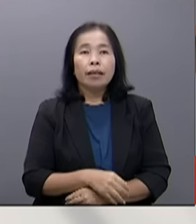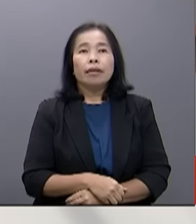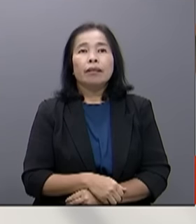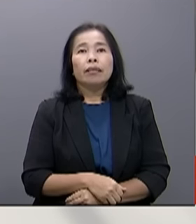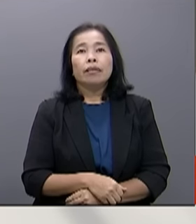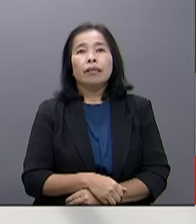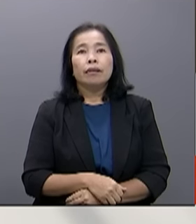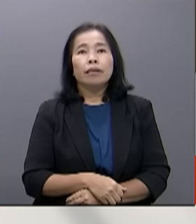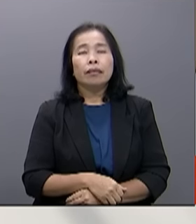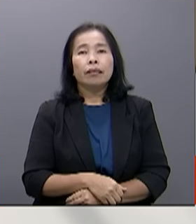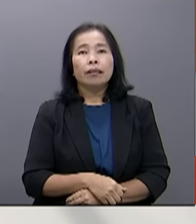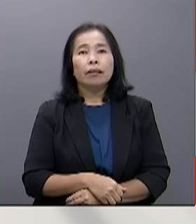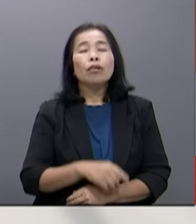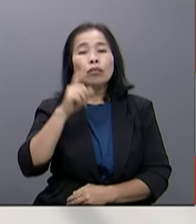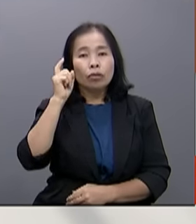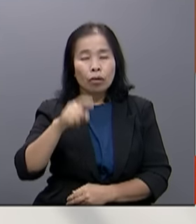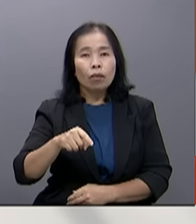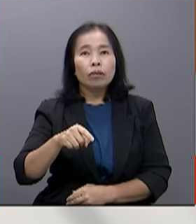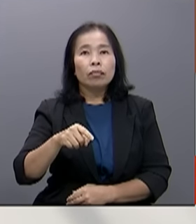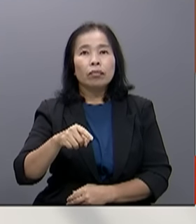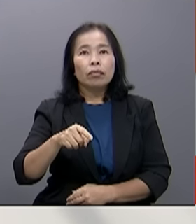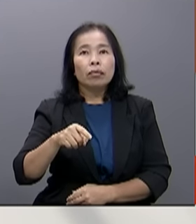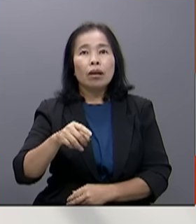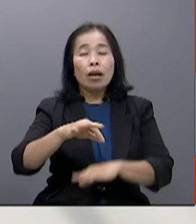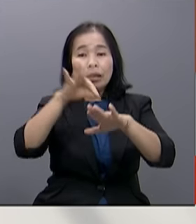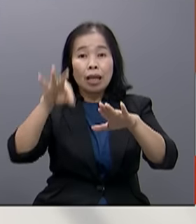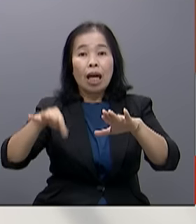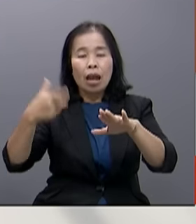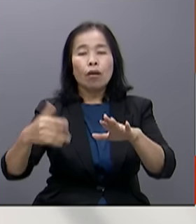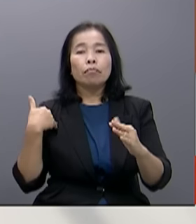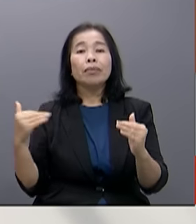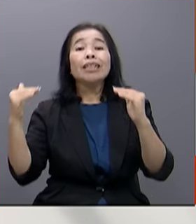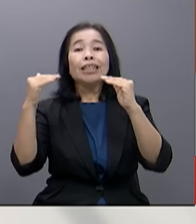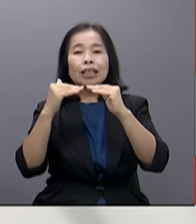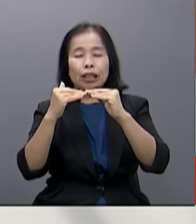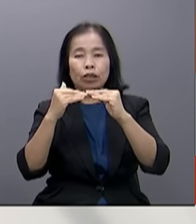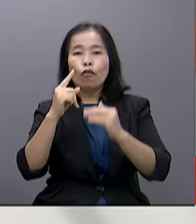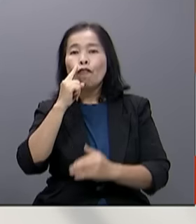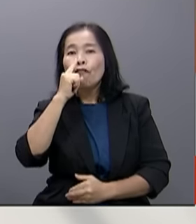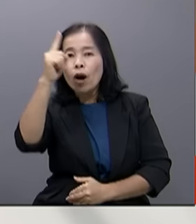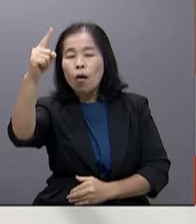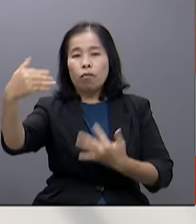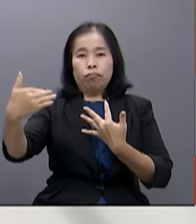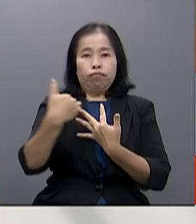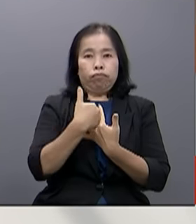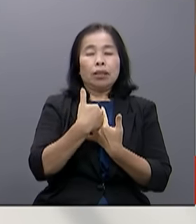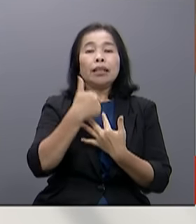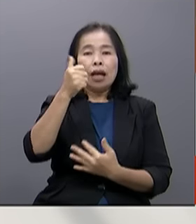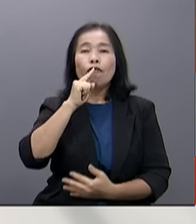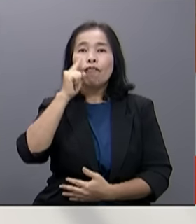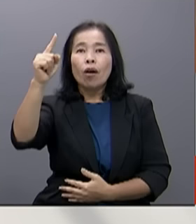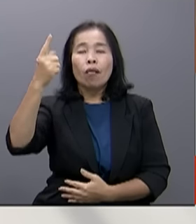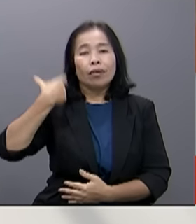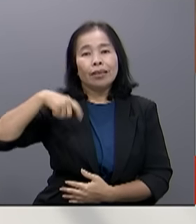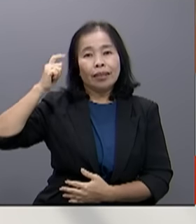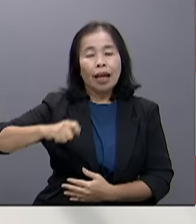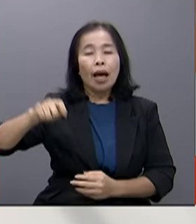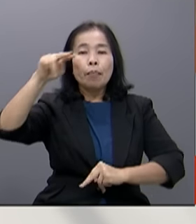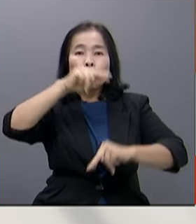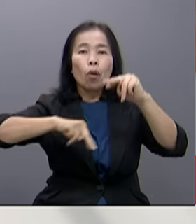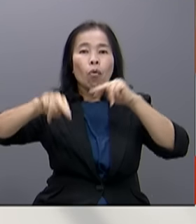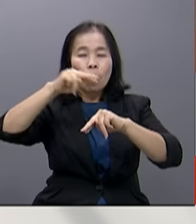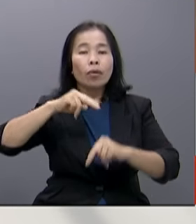วท่านก็สามารถใช้สิทธิ์ฟ้องนะครับใช้สิทธิ์ฟ้องศาลปกครองสูงสุดนะครับผมย้ำ